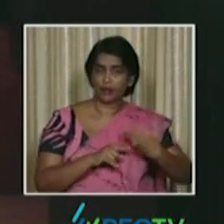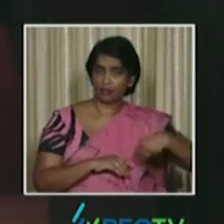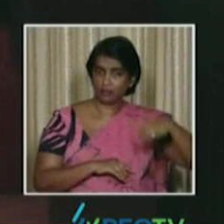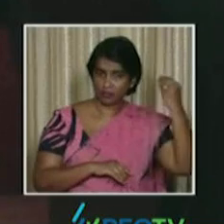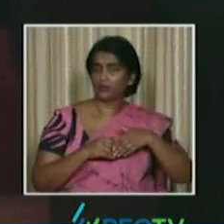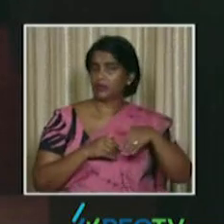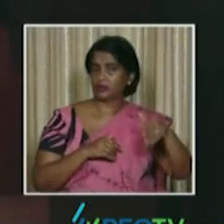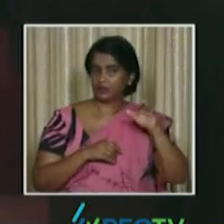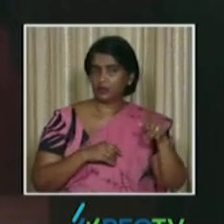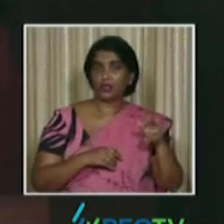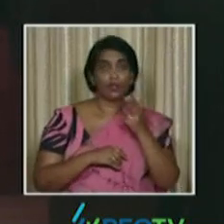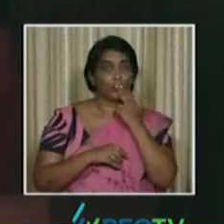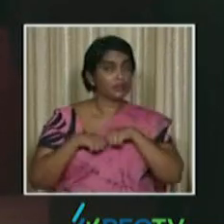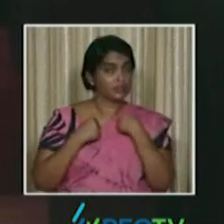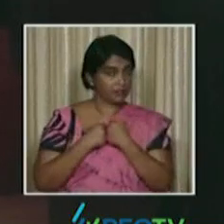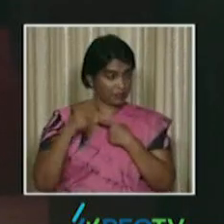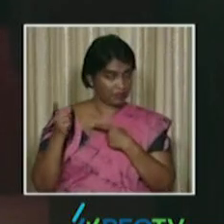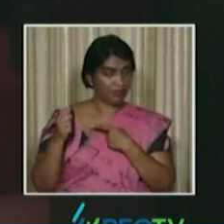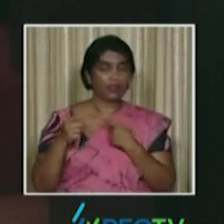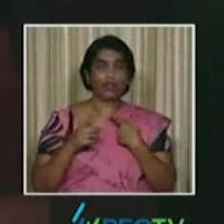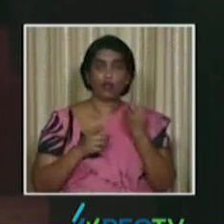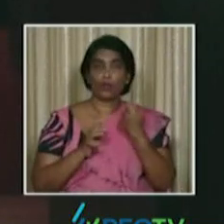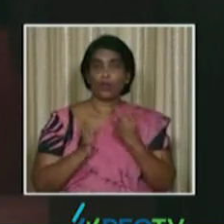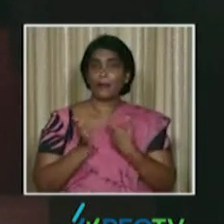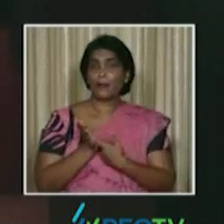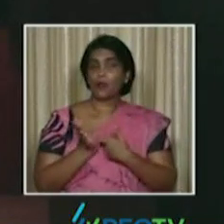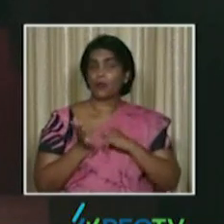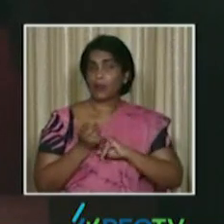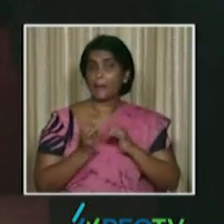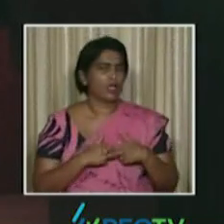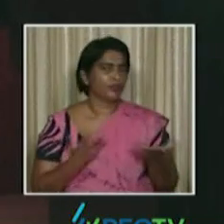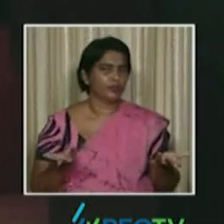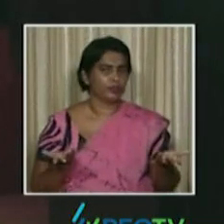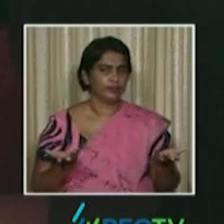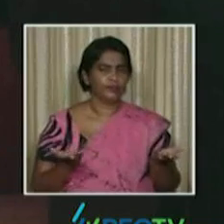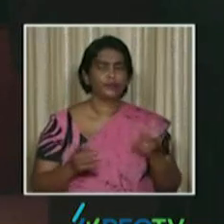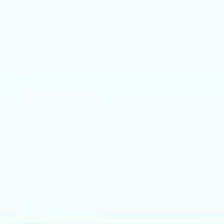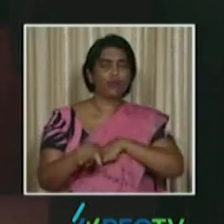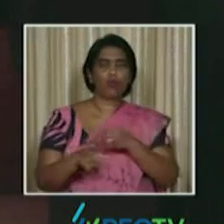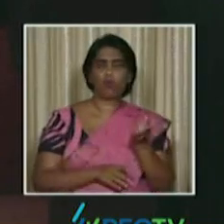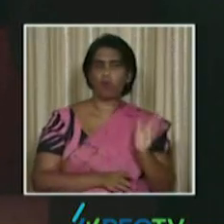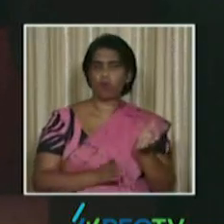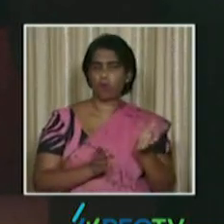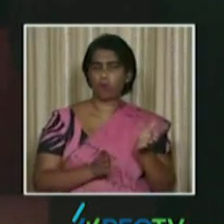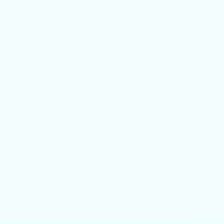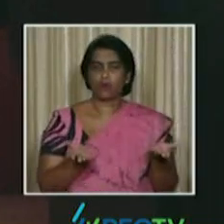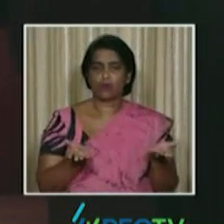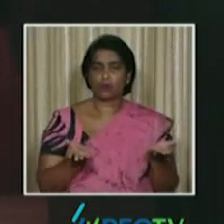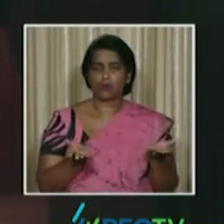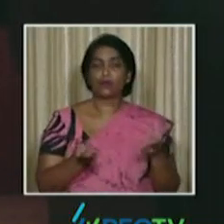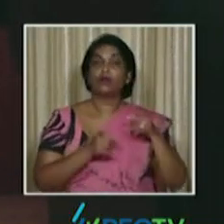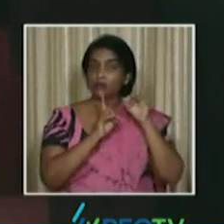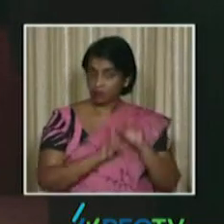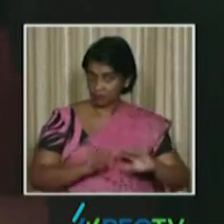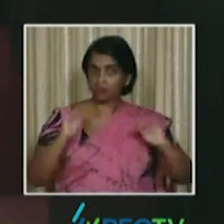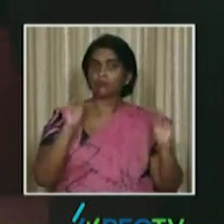මේ හදන්නේ දුම්කොළ සමාගමට රුපියල් බිලියන 45ක ලාභයක් ලබා දෙන්නද? කවුද මේකට වග කියන්නේ? කාගේද වග වීම? මේකත්